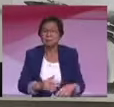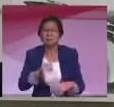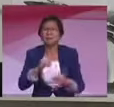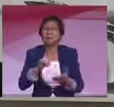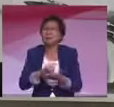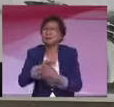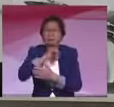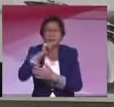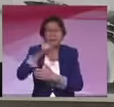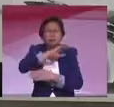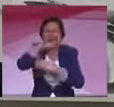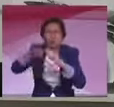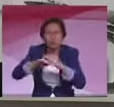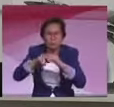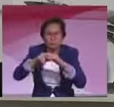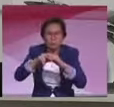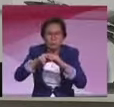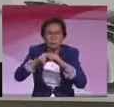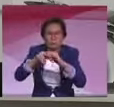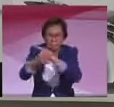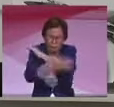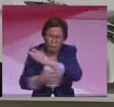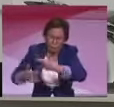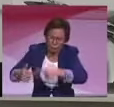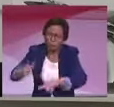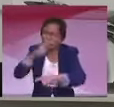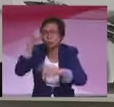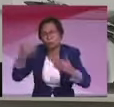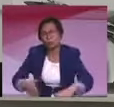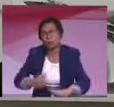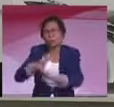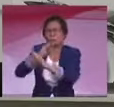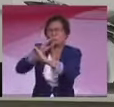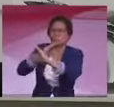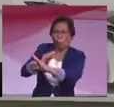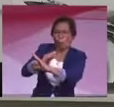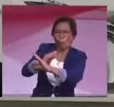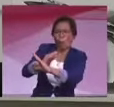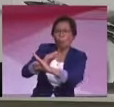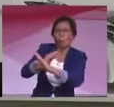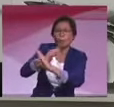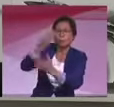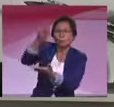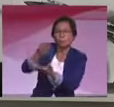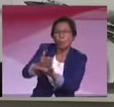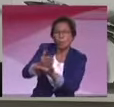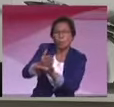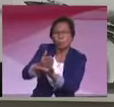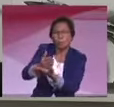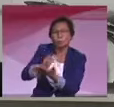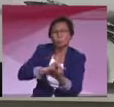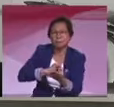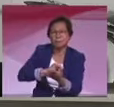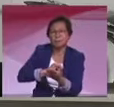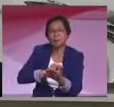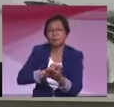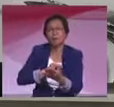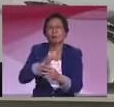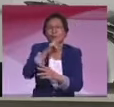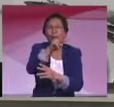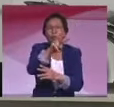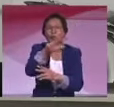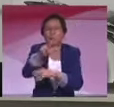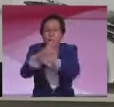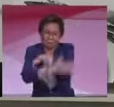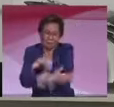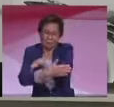dibenarkan, kerana kita telah mengeluarkan sekatan perjalanan untuk perkara yang saya sebutkan tadi kepada 23